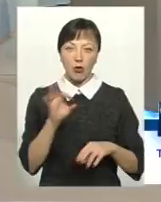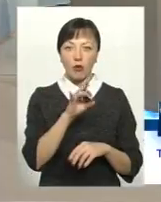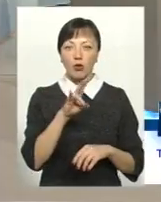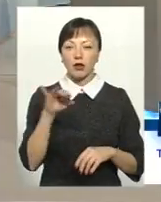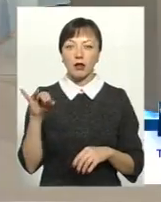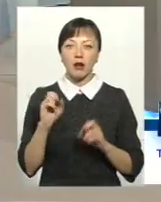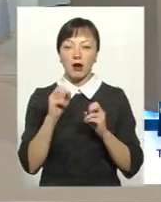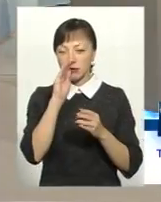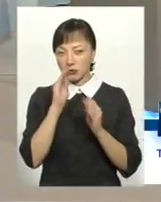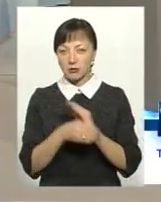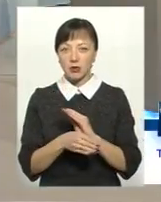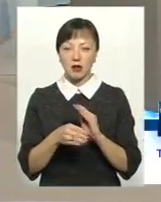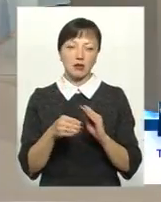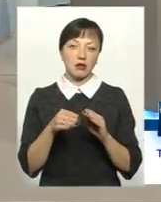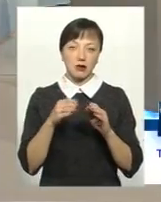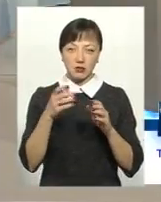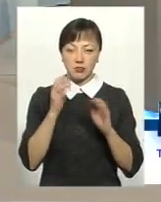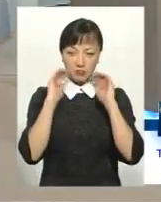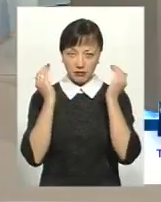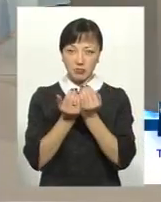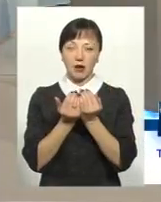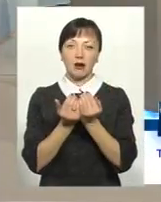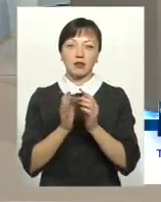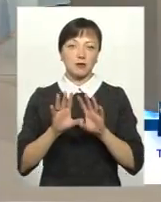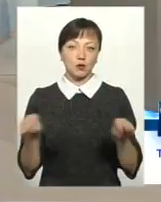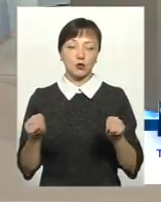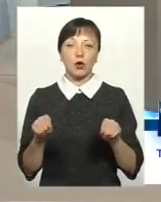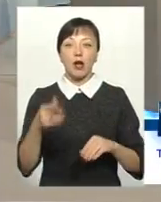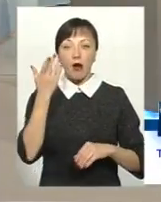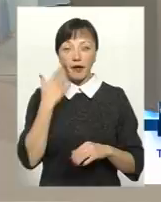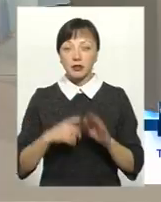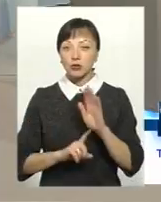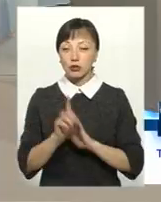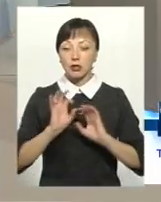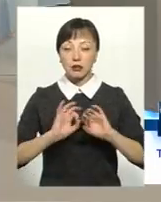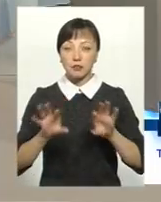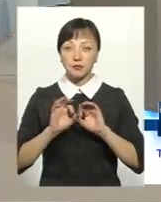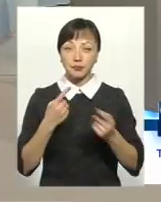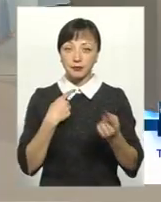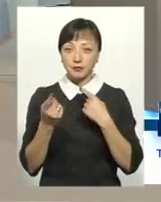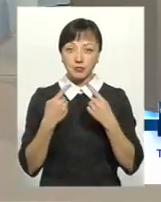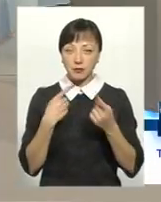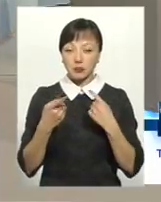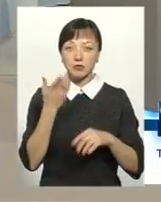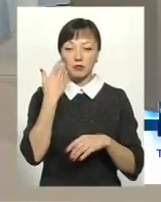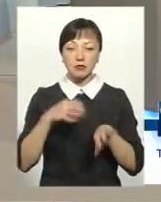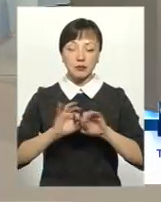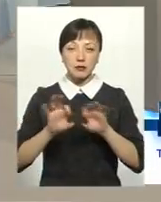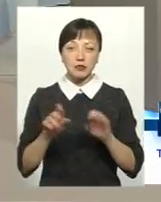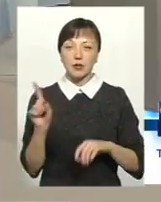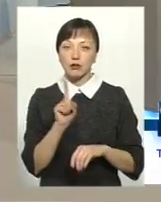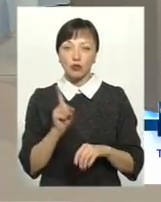вот как спрятали свой кокон и сидят. И когда начинаешь разговаривать с людьми, когда начинаешь объяснять,